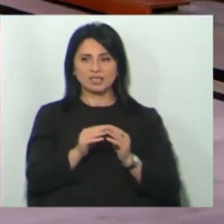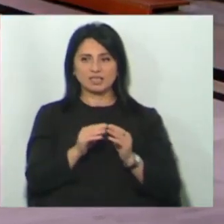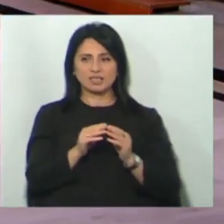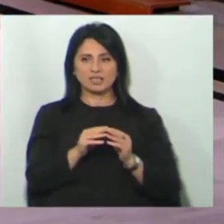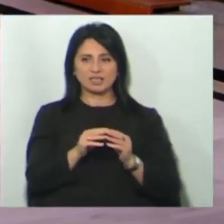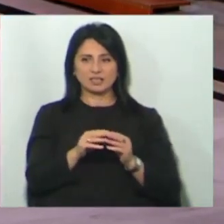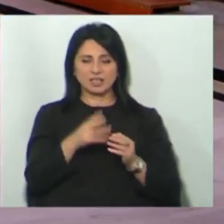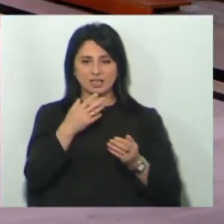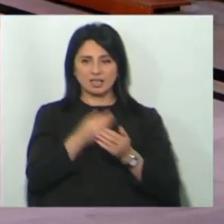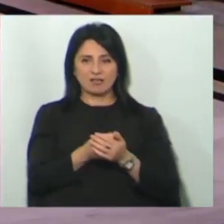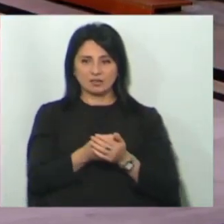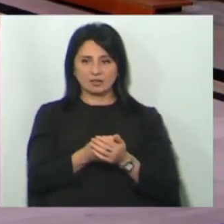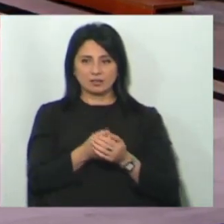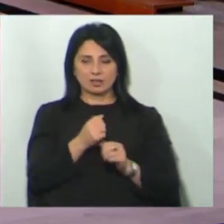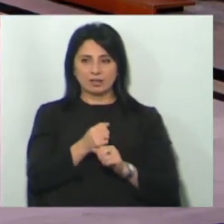ați armoveps tavis